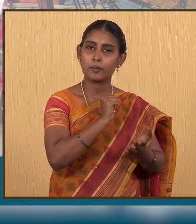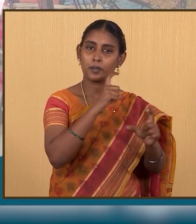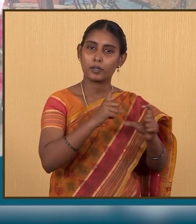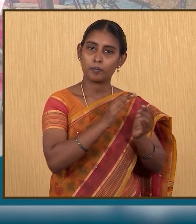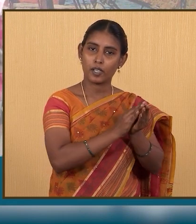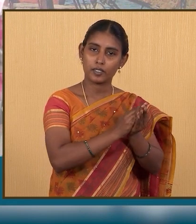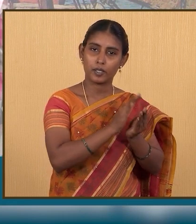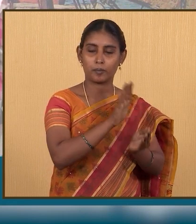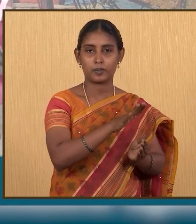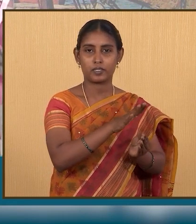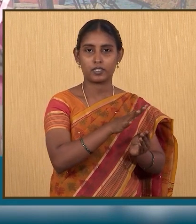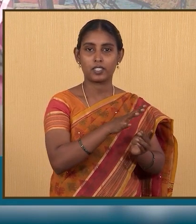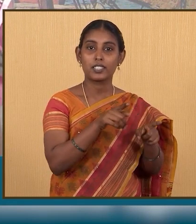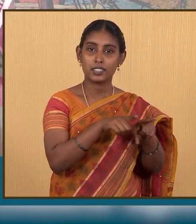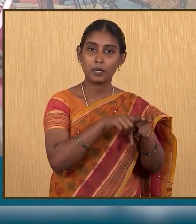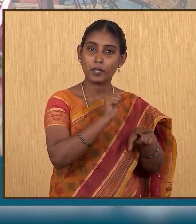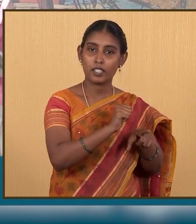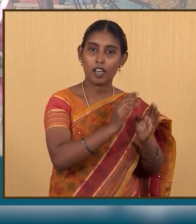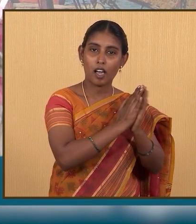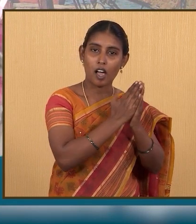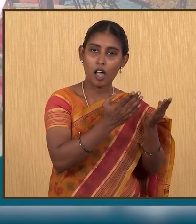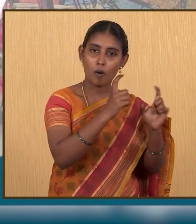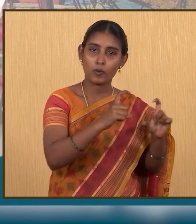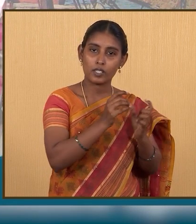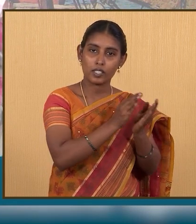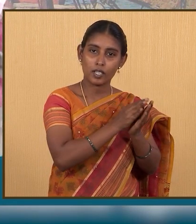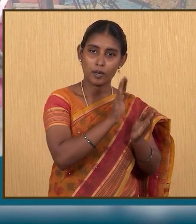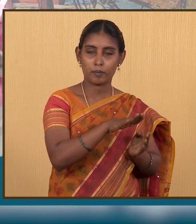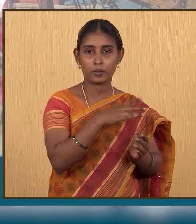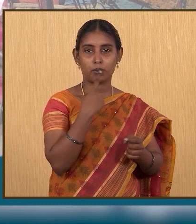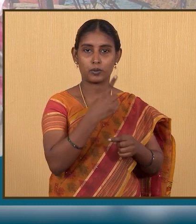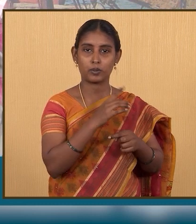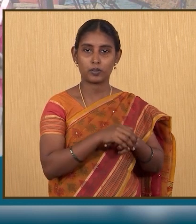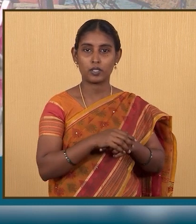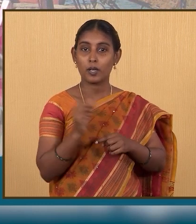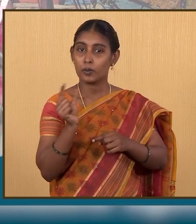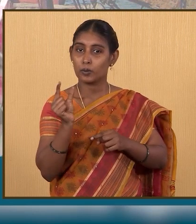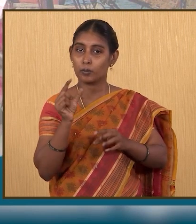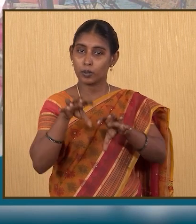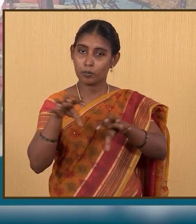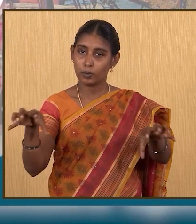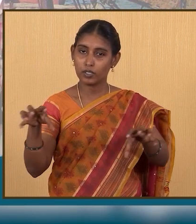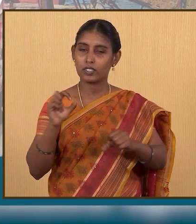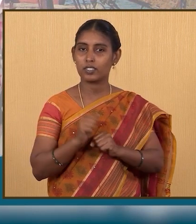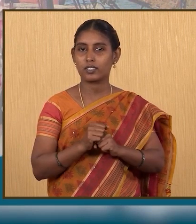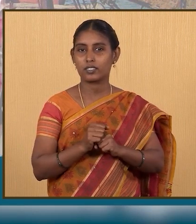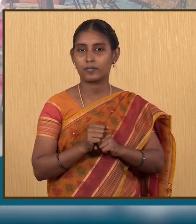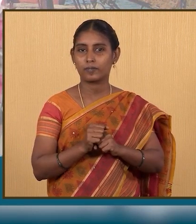வச்சுருக்காங்க அந்த இடத்த, ஆவண காப்பகங்கள் அப்படின்னு நம்ம பார்த்தோம். அடுத்து பயன்பாட்டு பொருள்